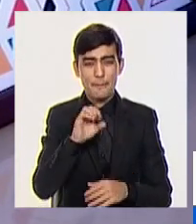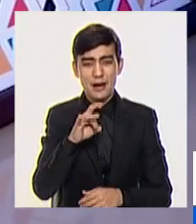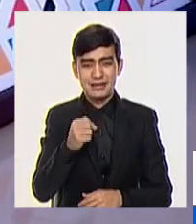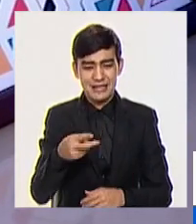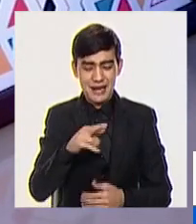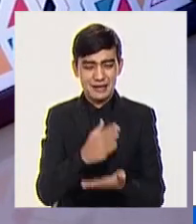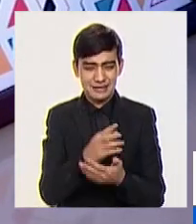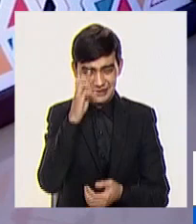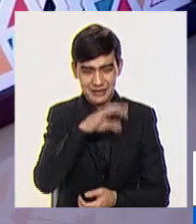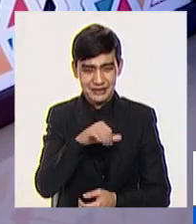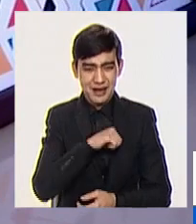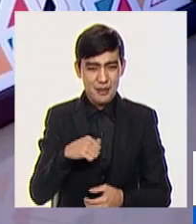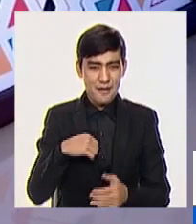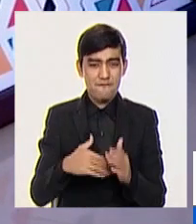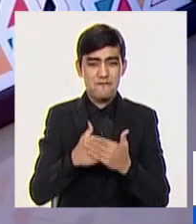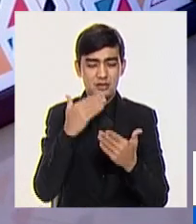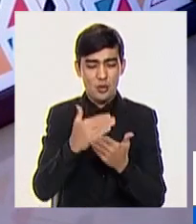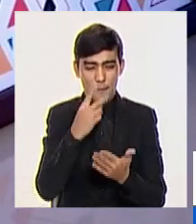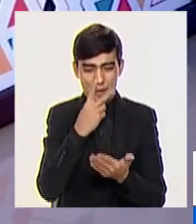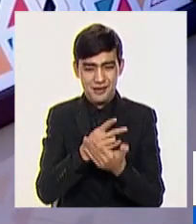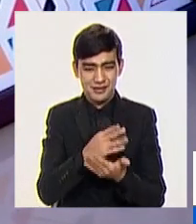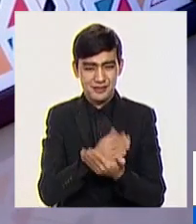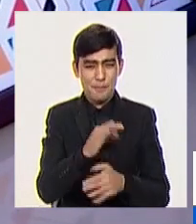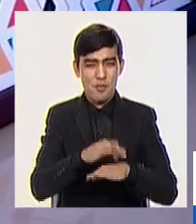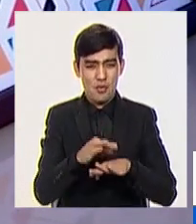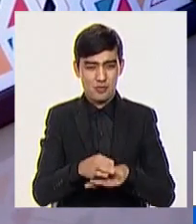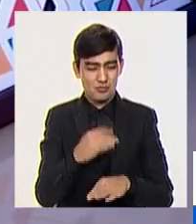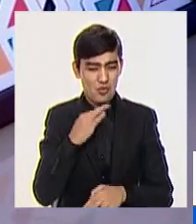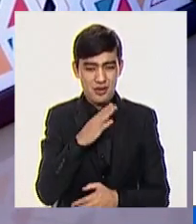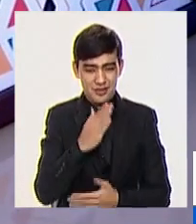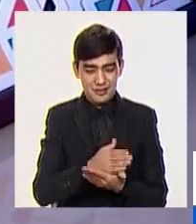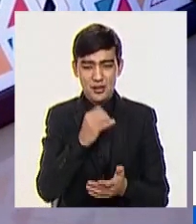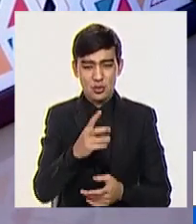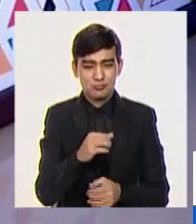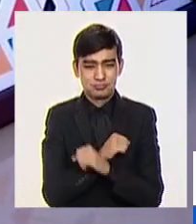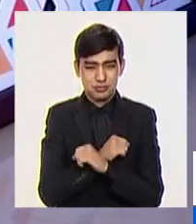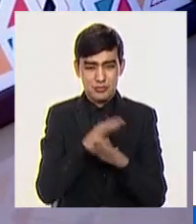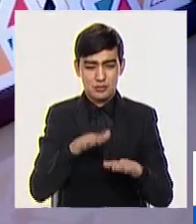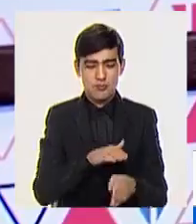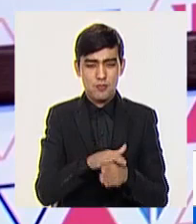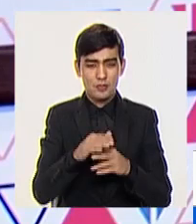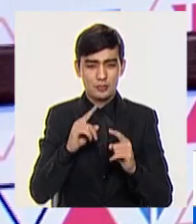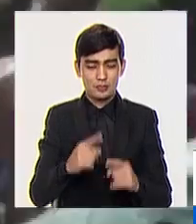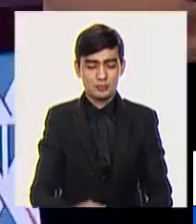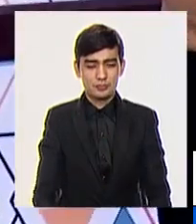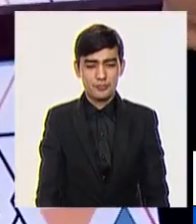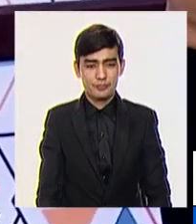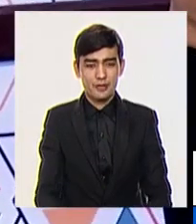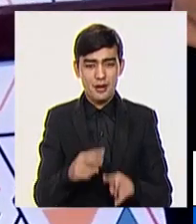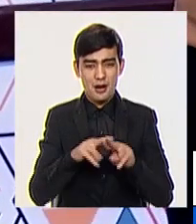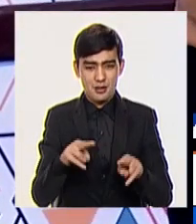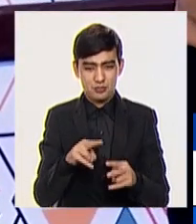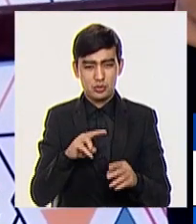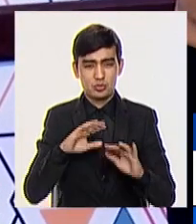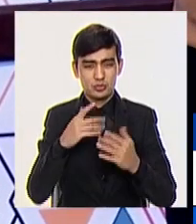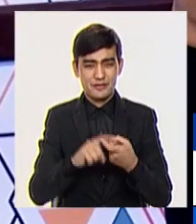остается страной с самыми высокими показателями заболеваемости. Зоны отдыха переполнены. Такая активность